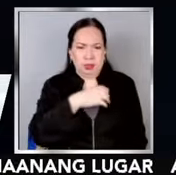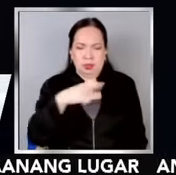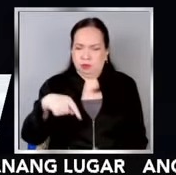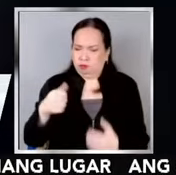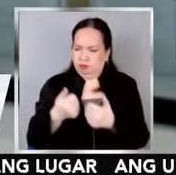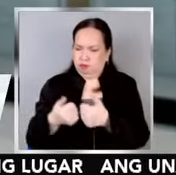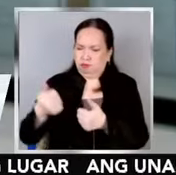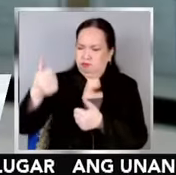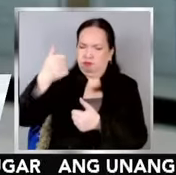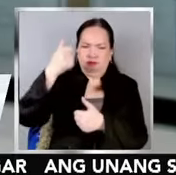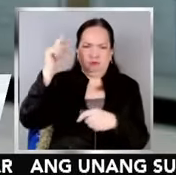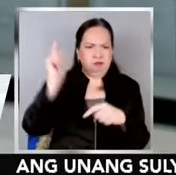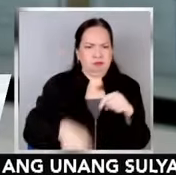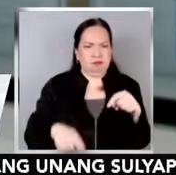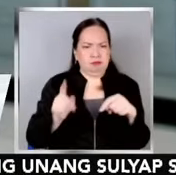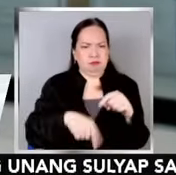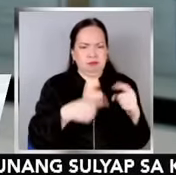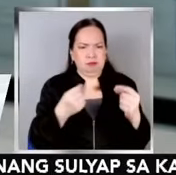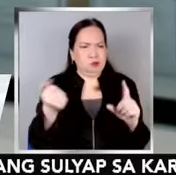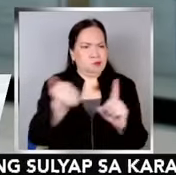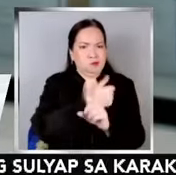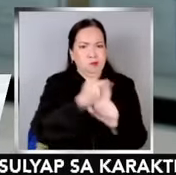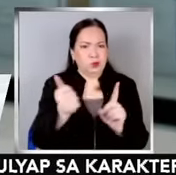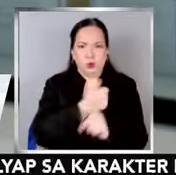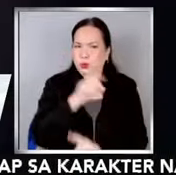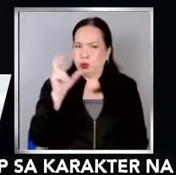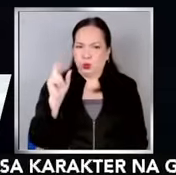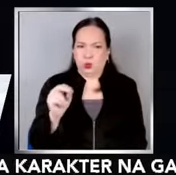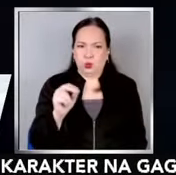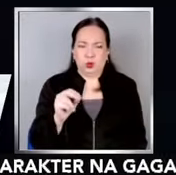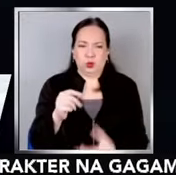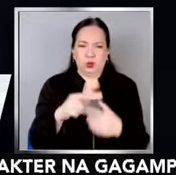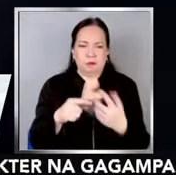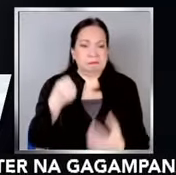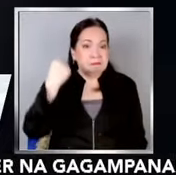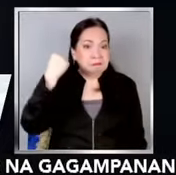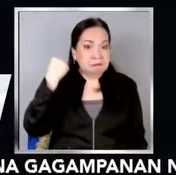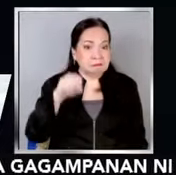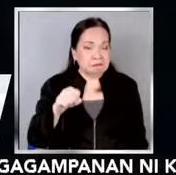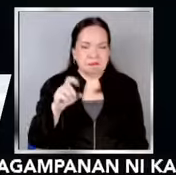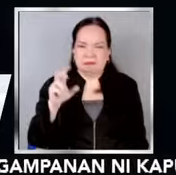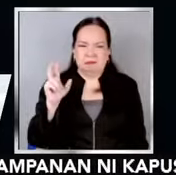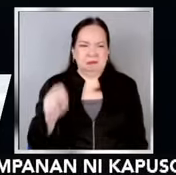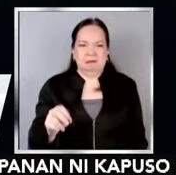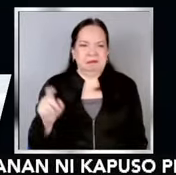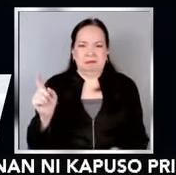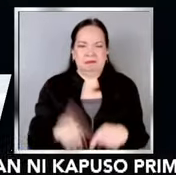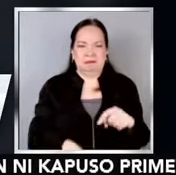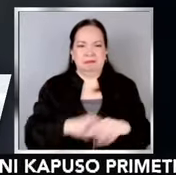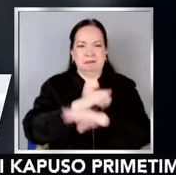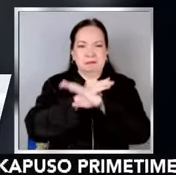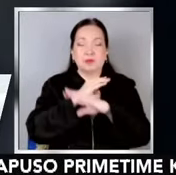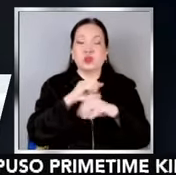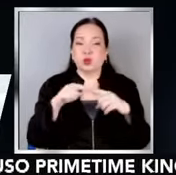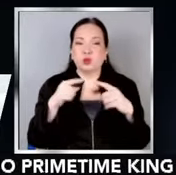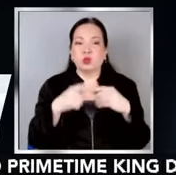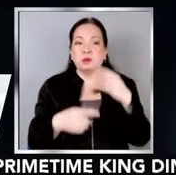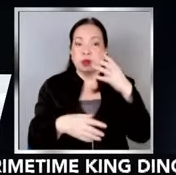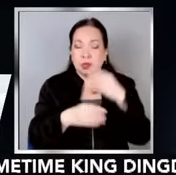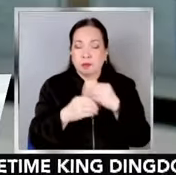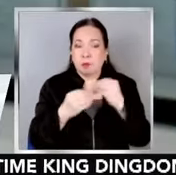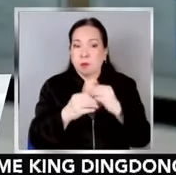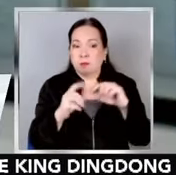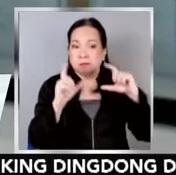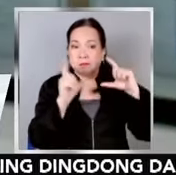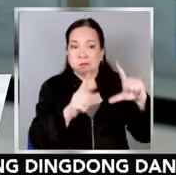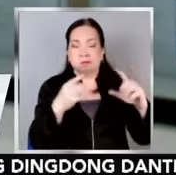National Police. Yung mga ganitong violation. Posible ring makadagdag sa haharaping administrative case ang paglabas niya ng